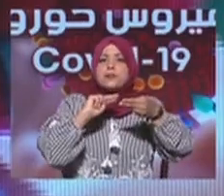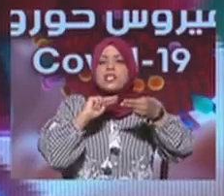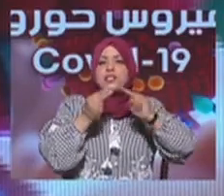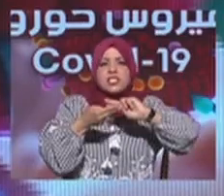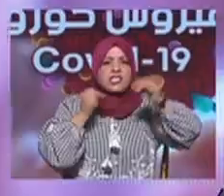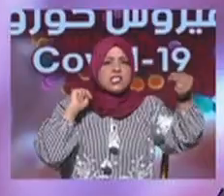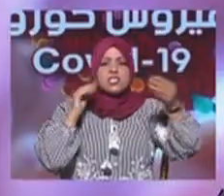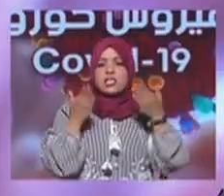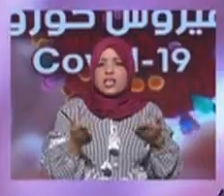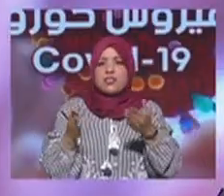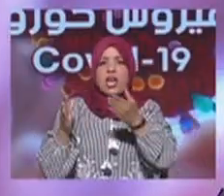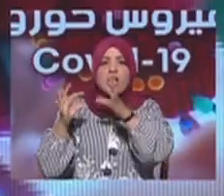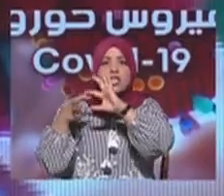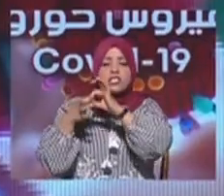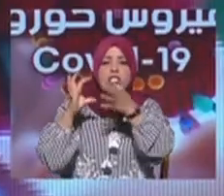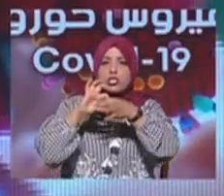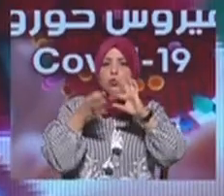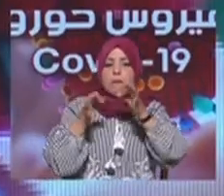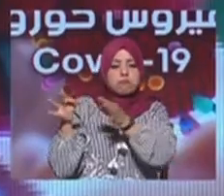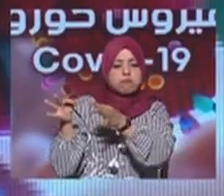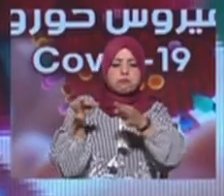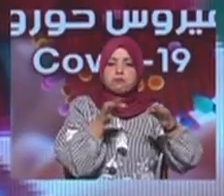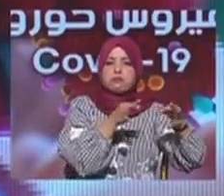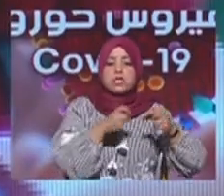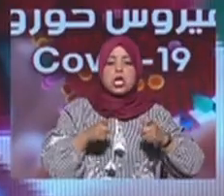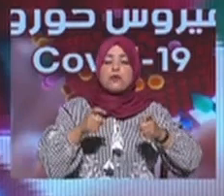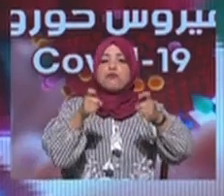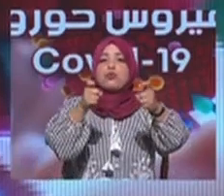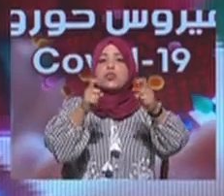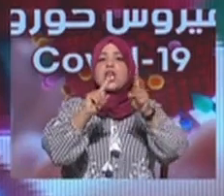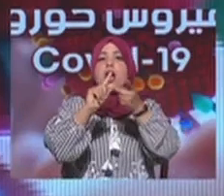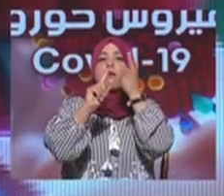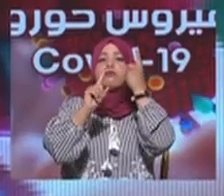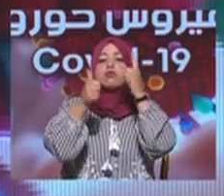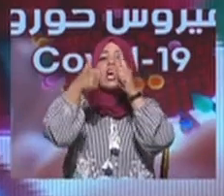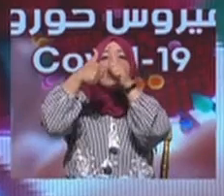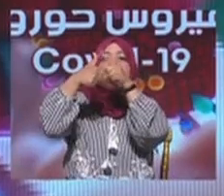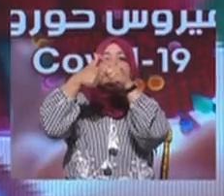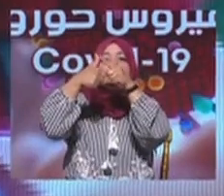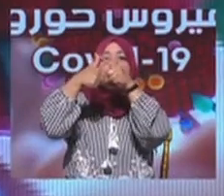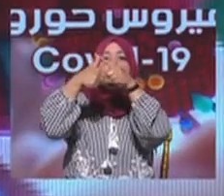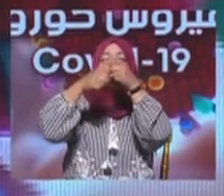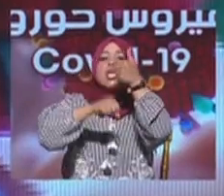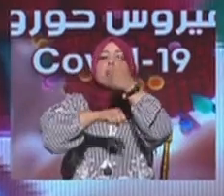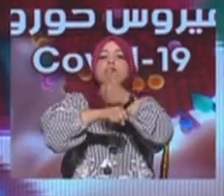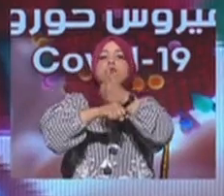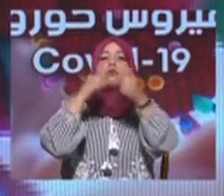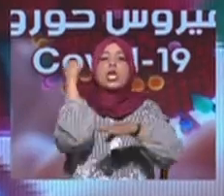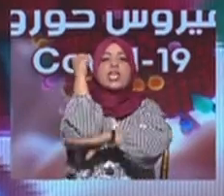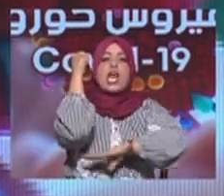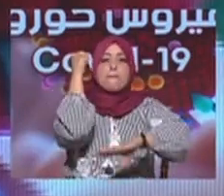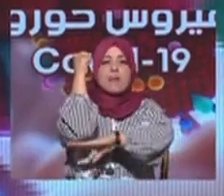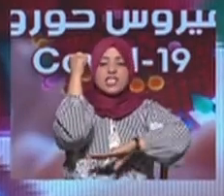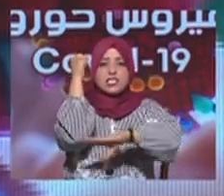بعد بالضبط. هو التسلسل الجيني هو المرحله الاولى المهمه اللي نركزوا عليها الناس الكل باش يعملوا